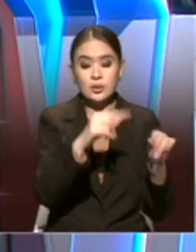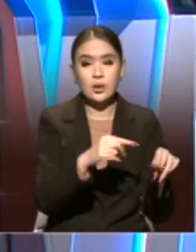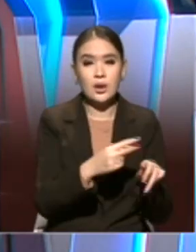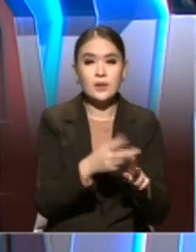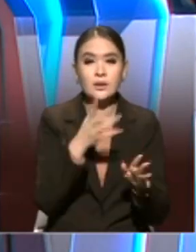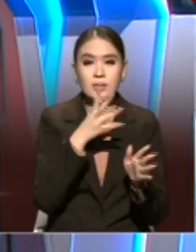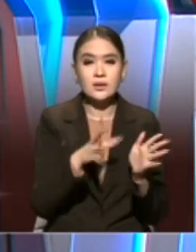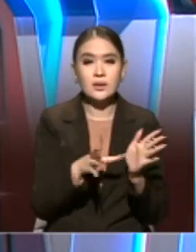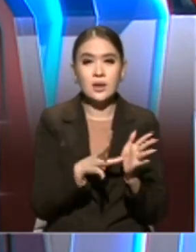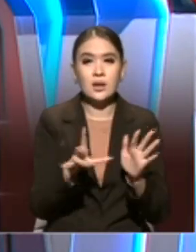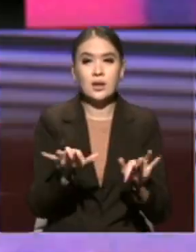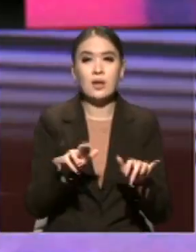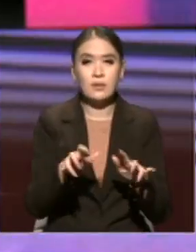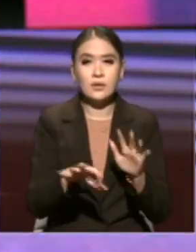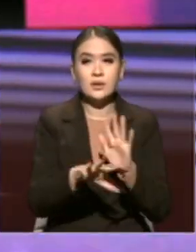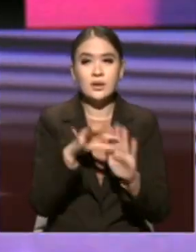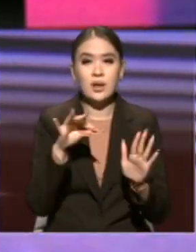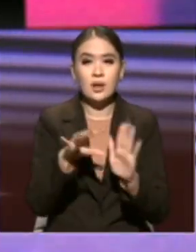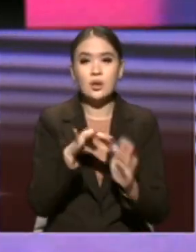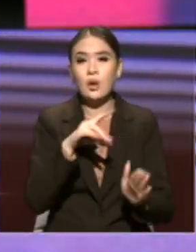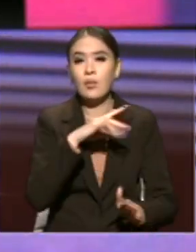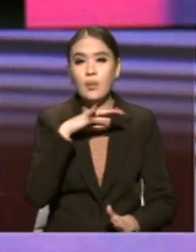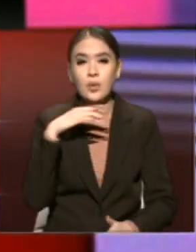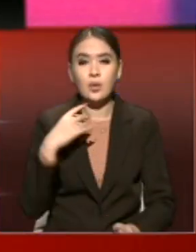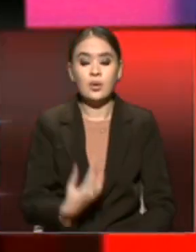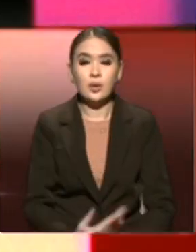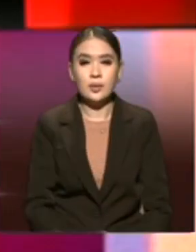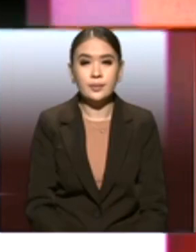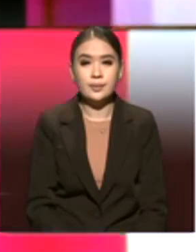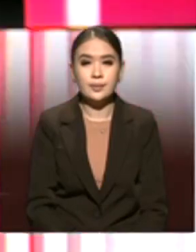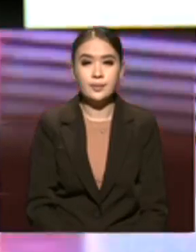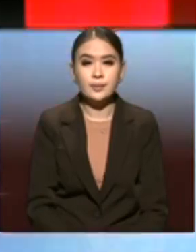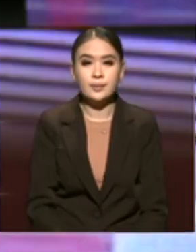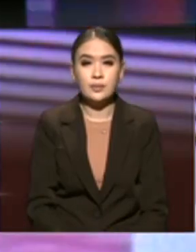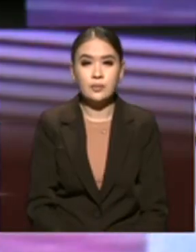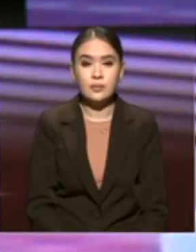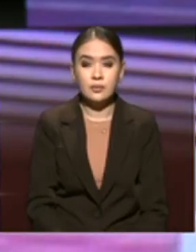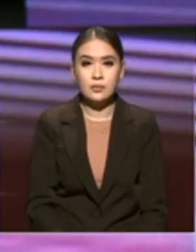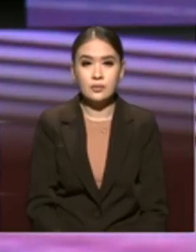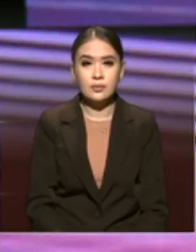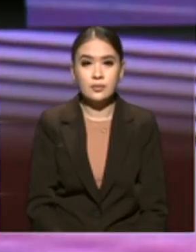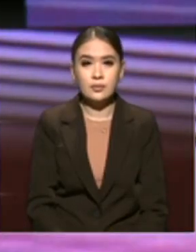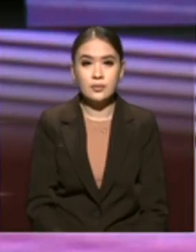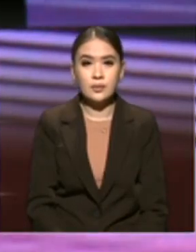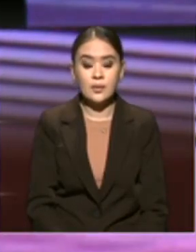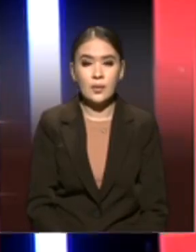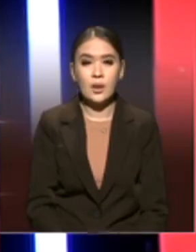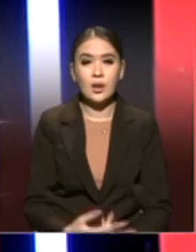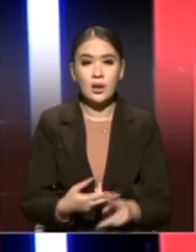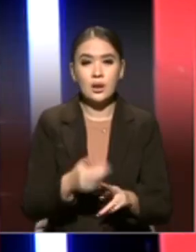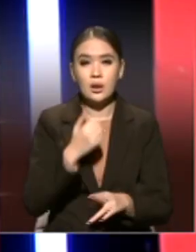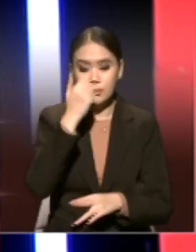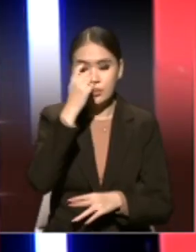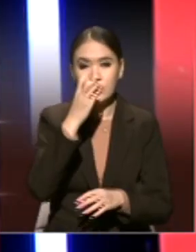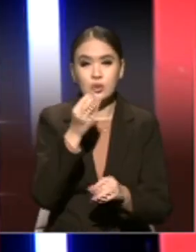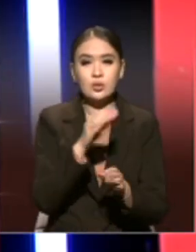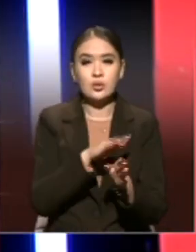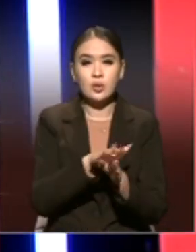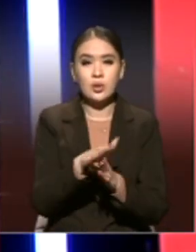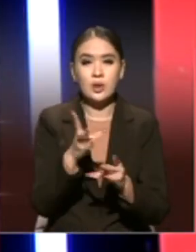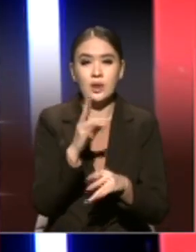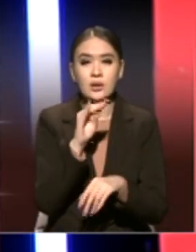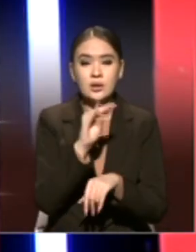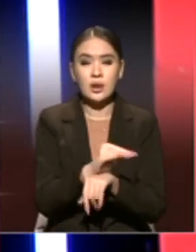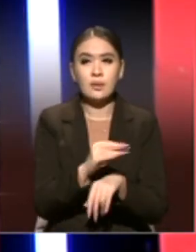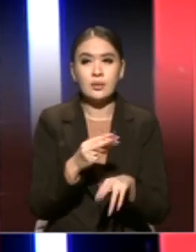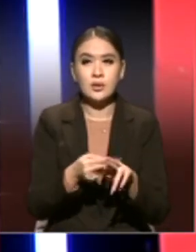техникалық мамандықтарды таңдап атқан жайы бар екен азаматтардың. Иә. Руслан Мырза, рахмет, бірақ толықтыруыңызды қажет етем. Өйткені мына жерде